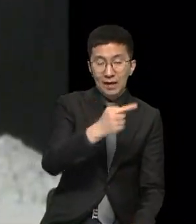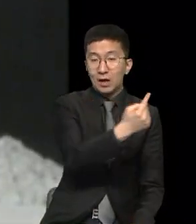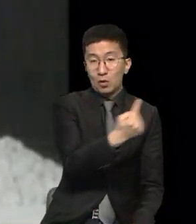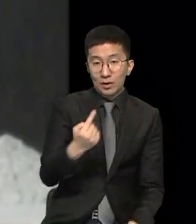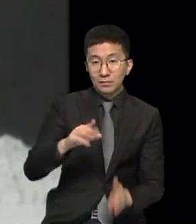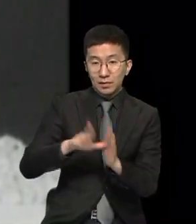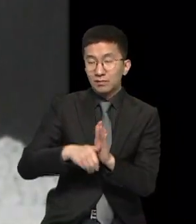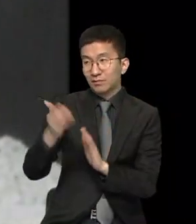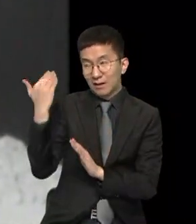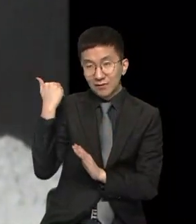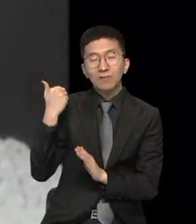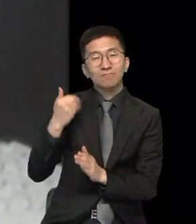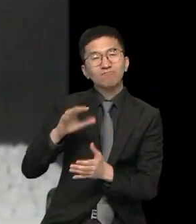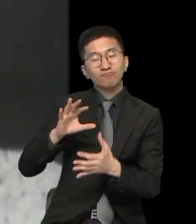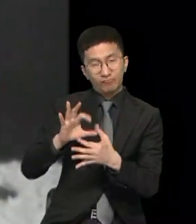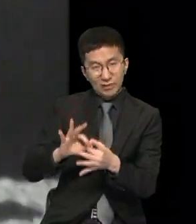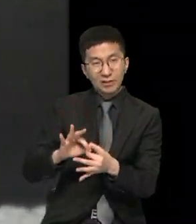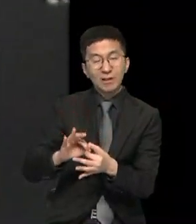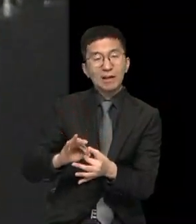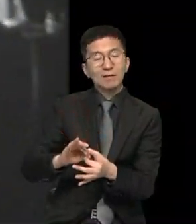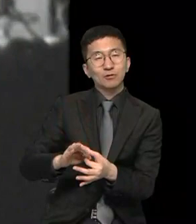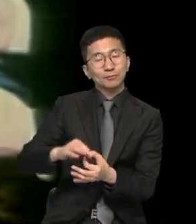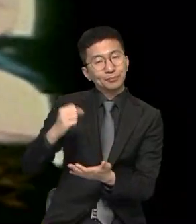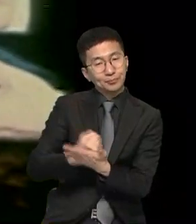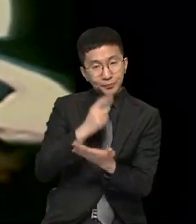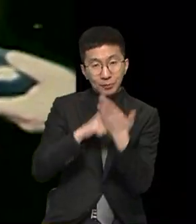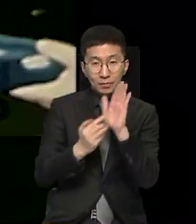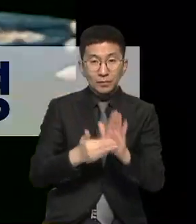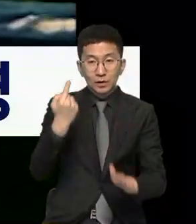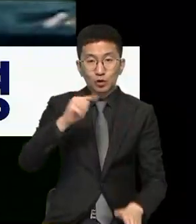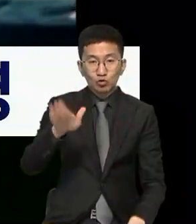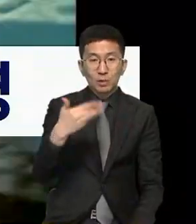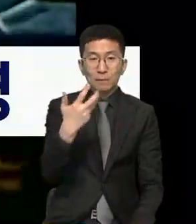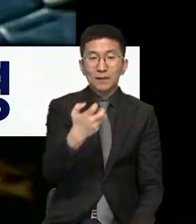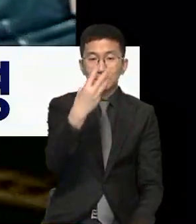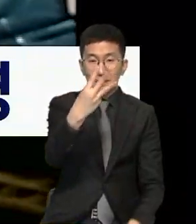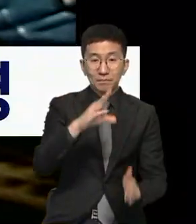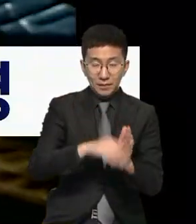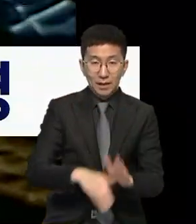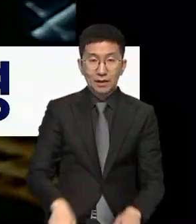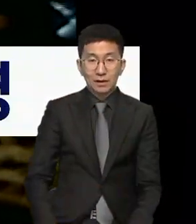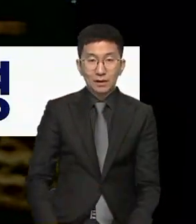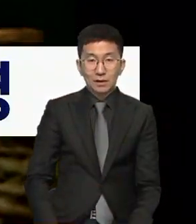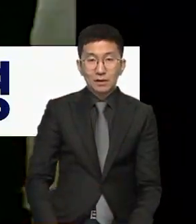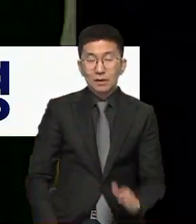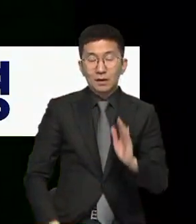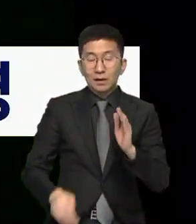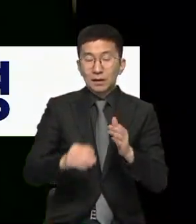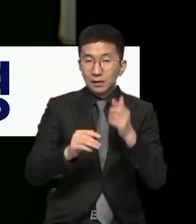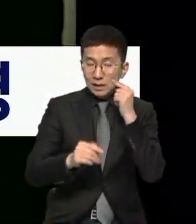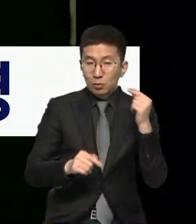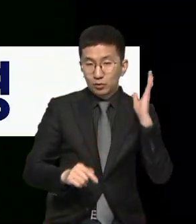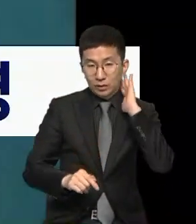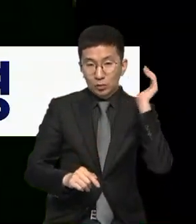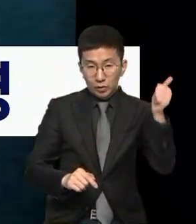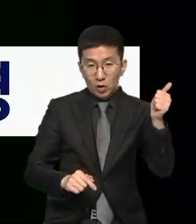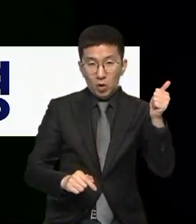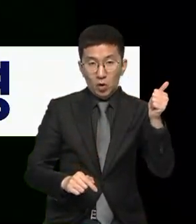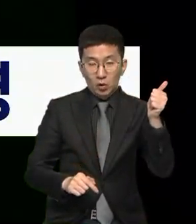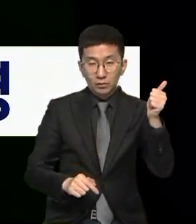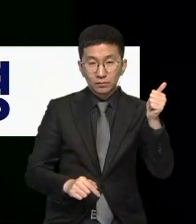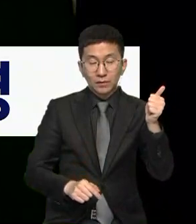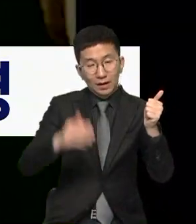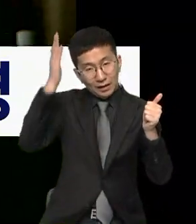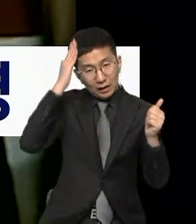관계는 유감이라고 했던 발언입니다. 이후 1983년 나카소네 야스히로 총리가 현직 총리로는 처음으로